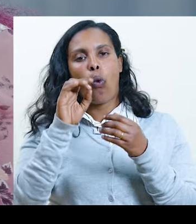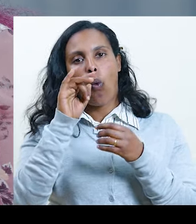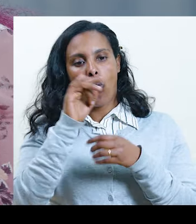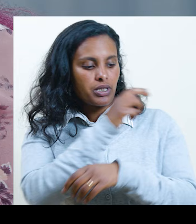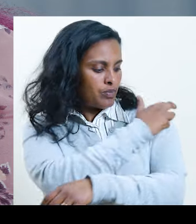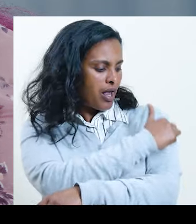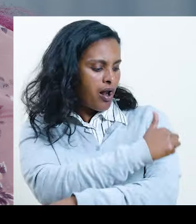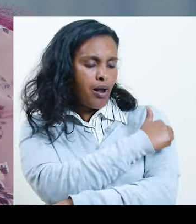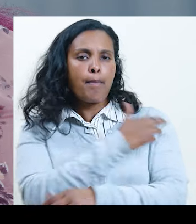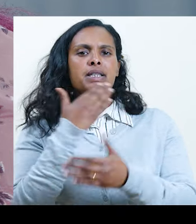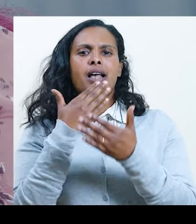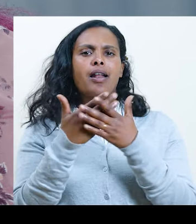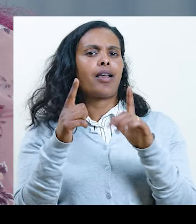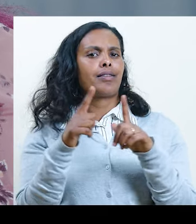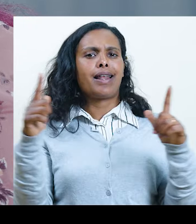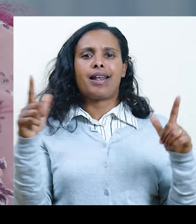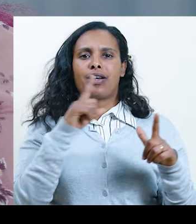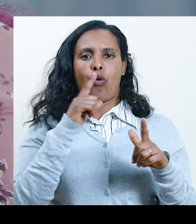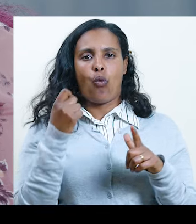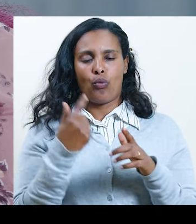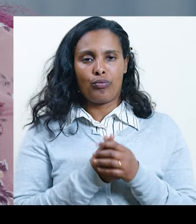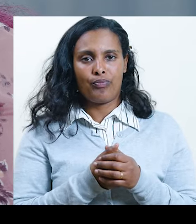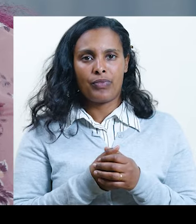ሆስፒታል ምስጋና ይላቅ ያለ ነውና፣